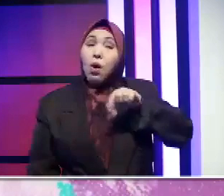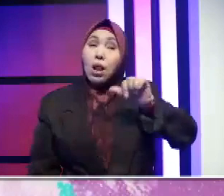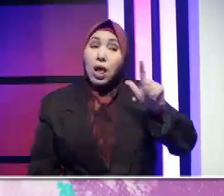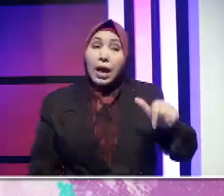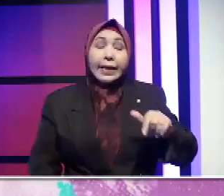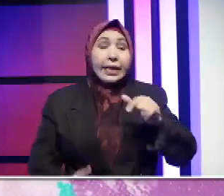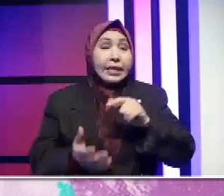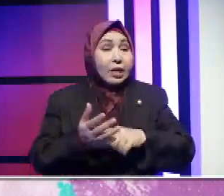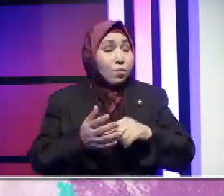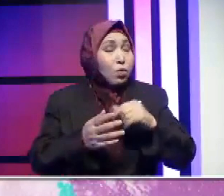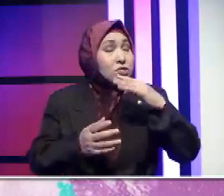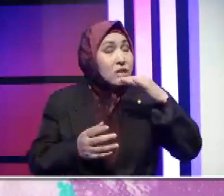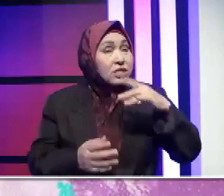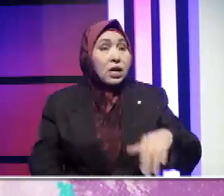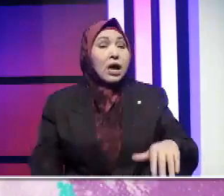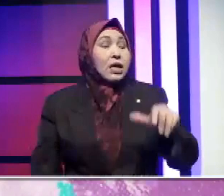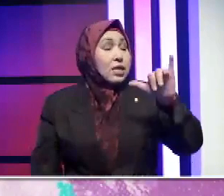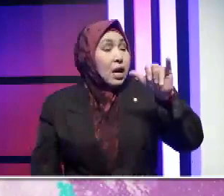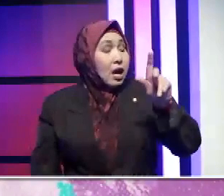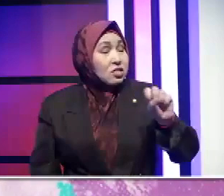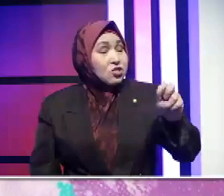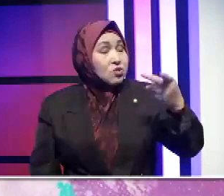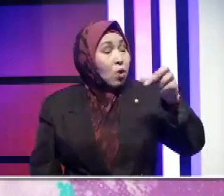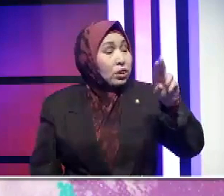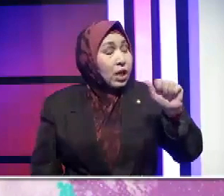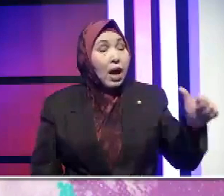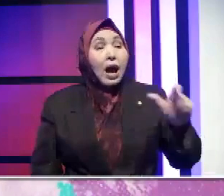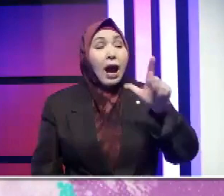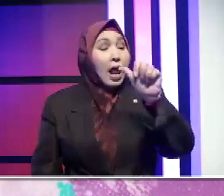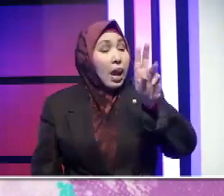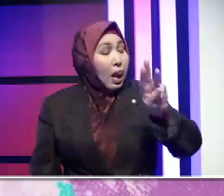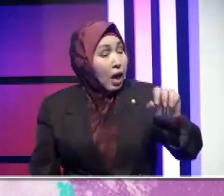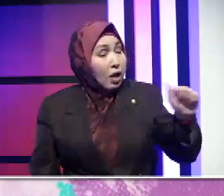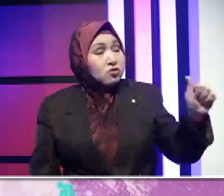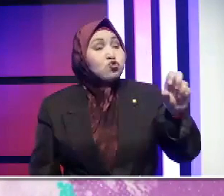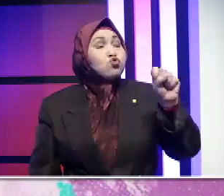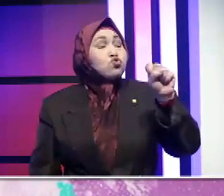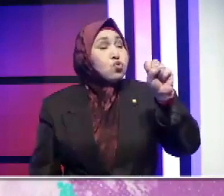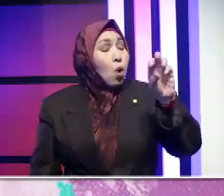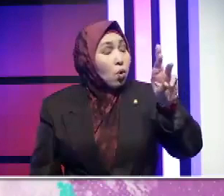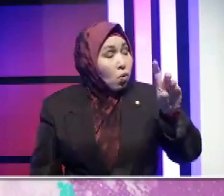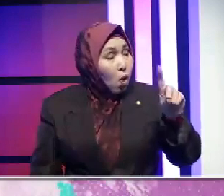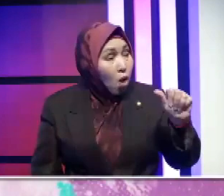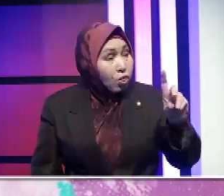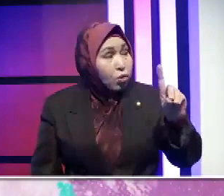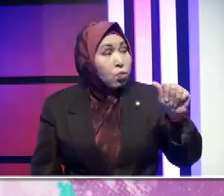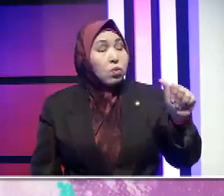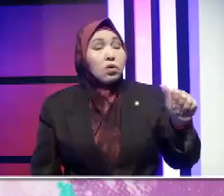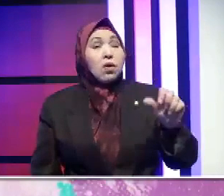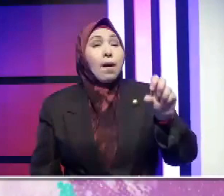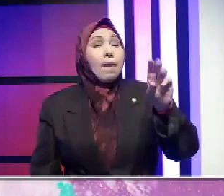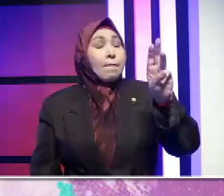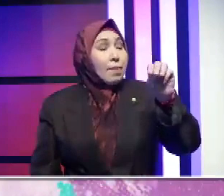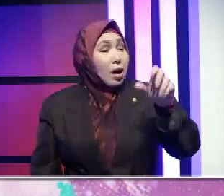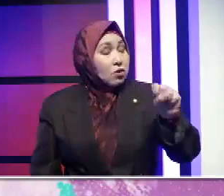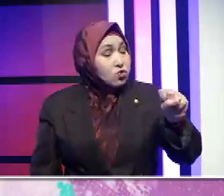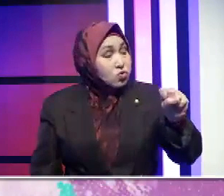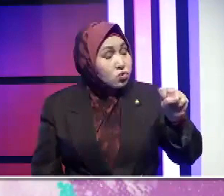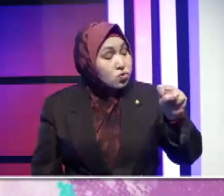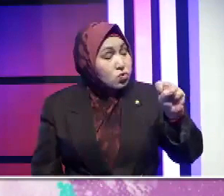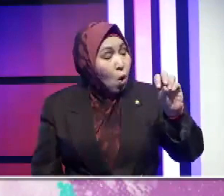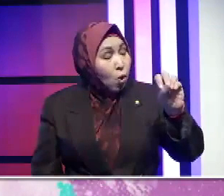bunyinya ya hasro the Alama forward to network